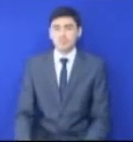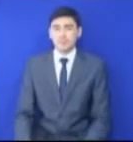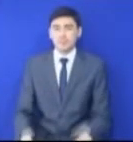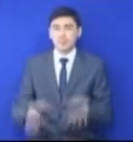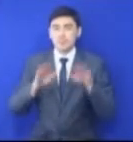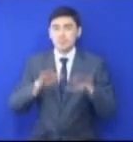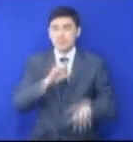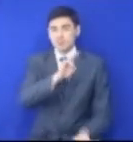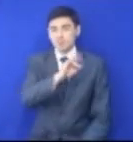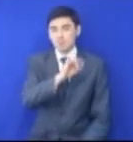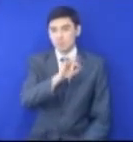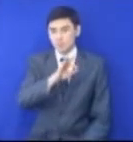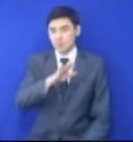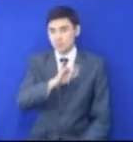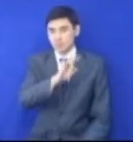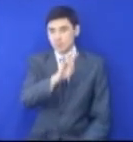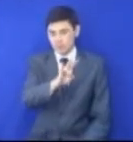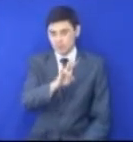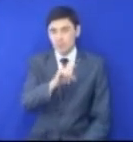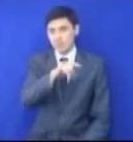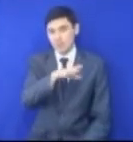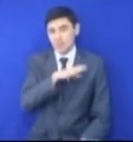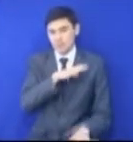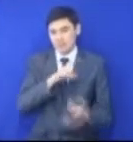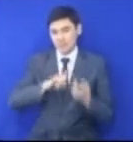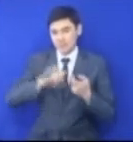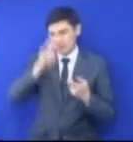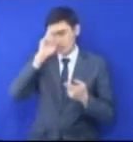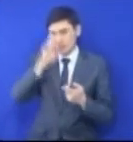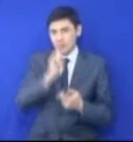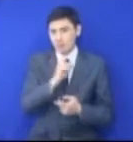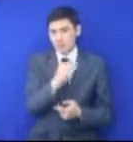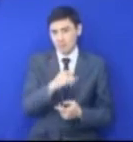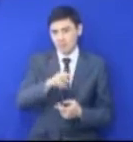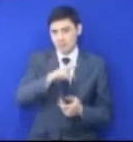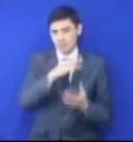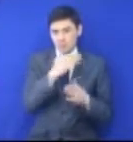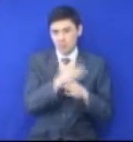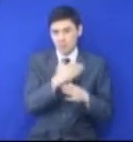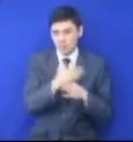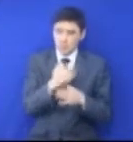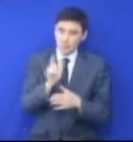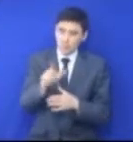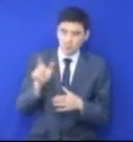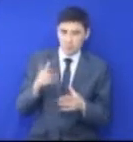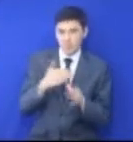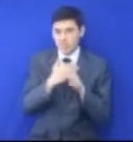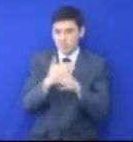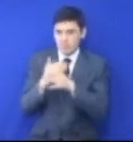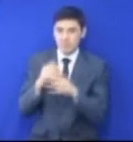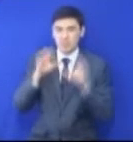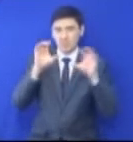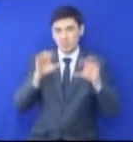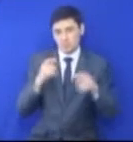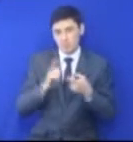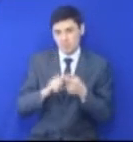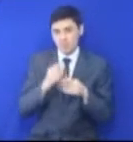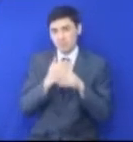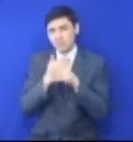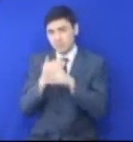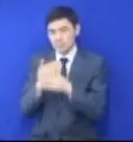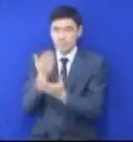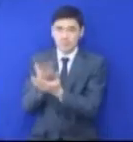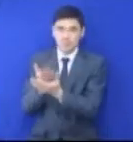городском филиале партии «Нур Отан» состоялся прием граждан в рамках республиканской акции «Юстиция консультирует». Цель данной акции – оказание бесплатной